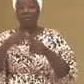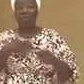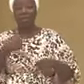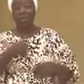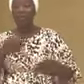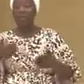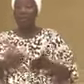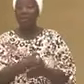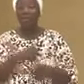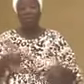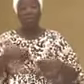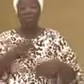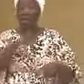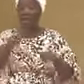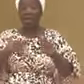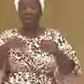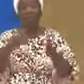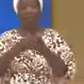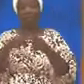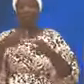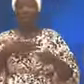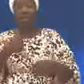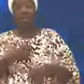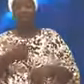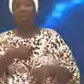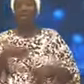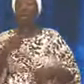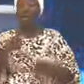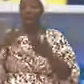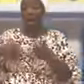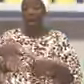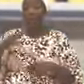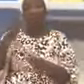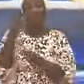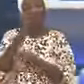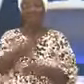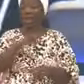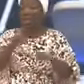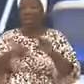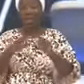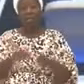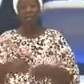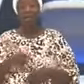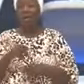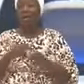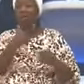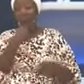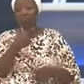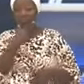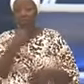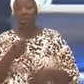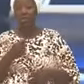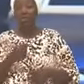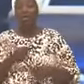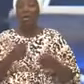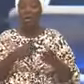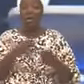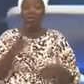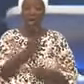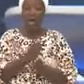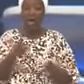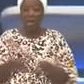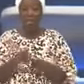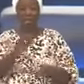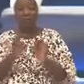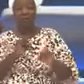nouvelle vie je ne peux pas me la donnez moi même le choeur de chair je ne peux pas fait semblant que et